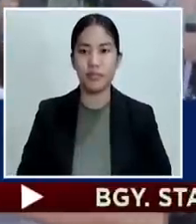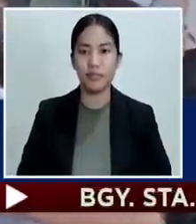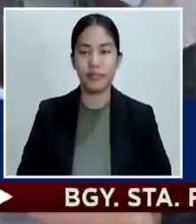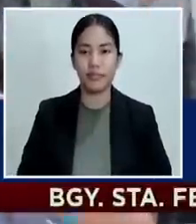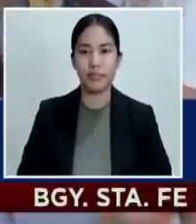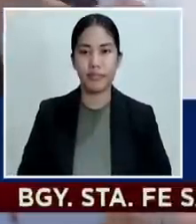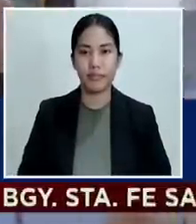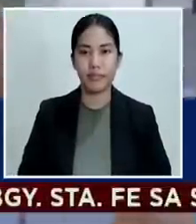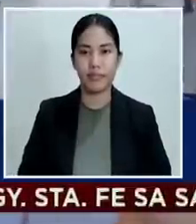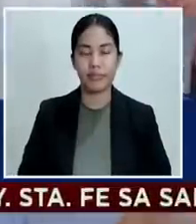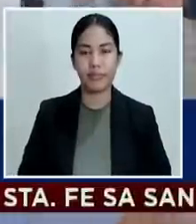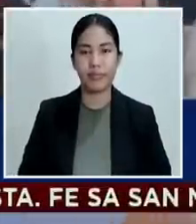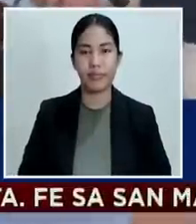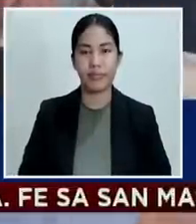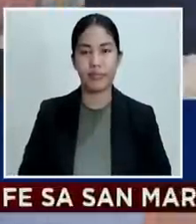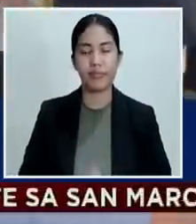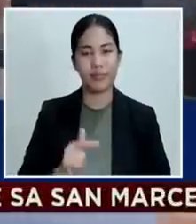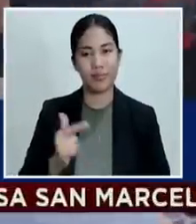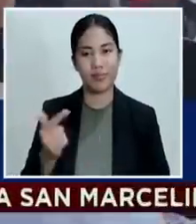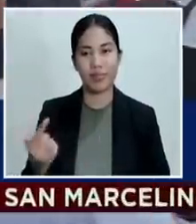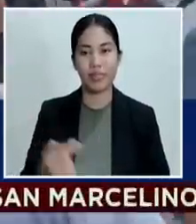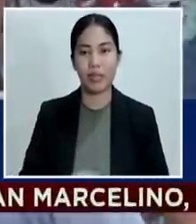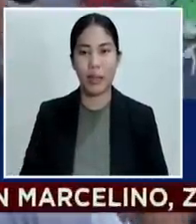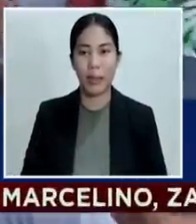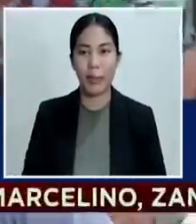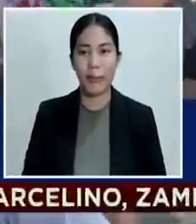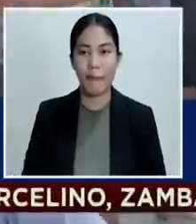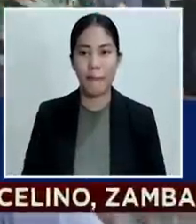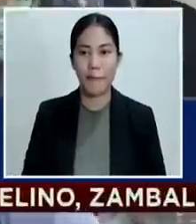Victoria Tulad, ABS-CBN News.